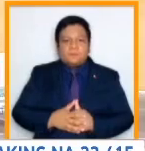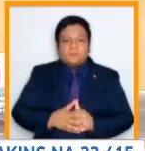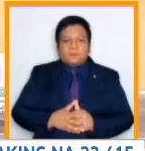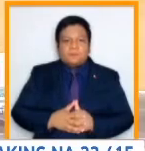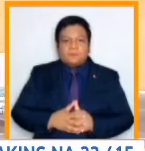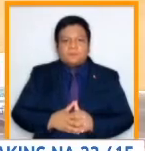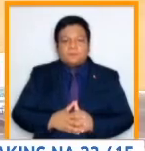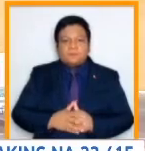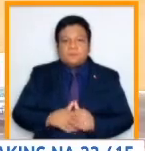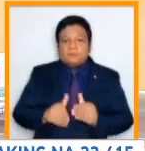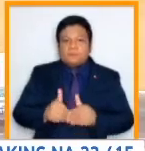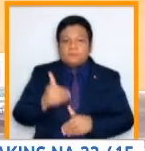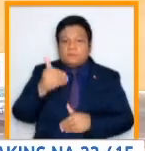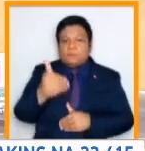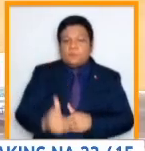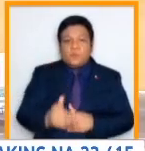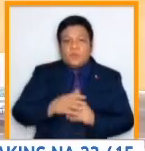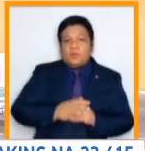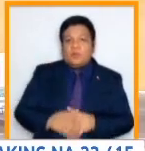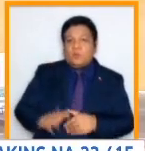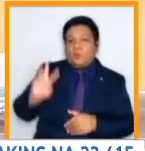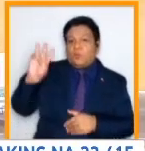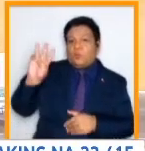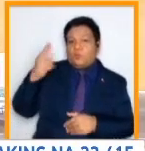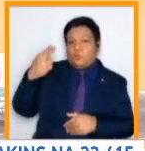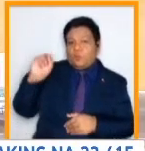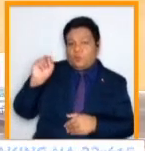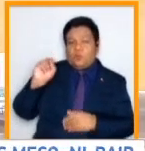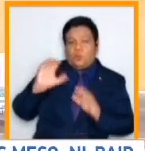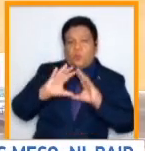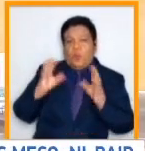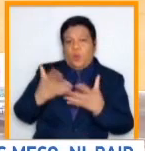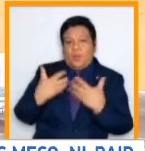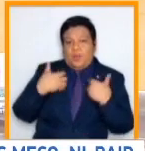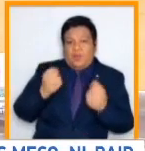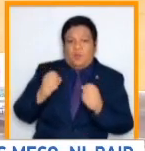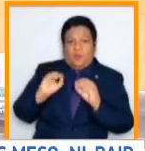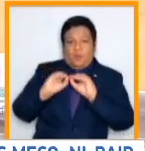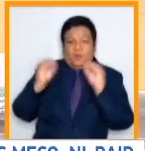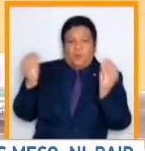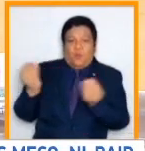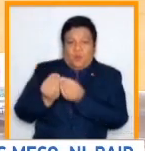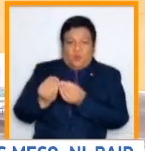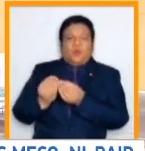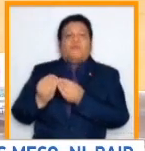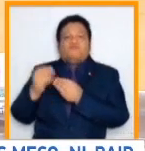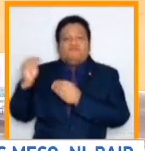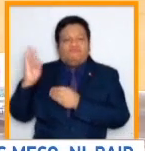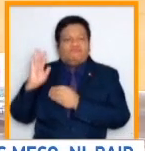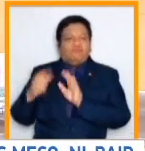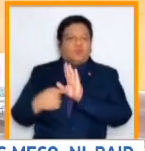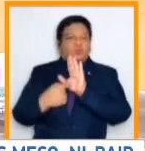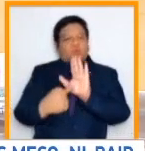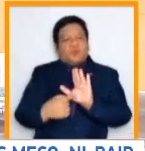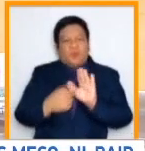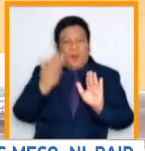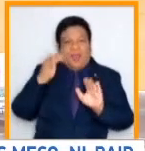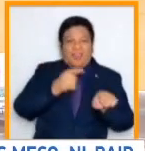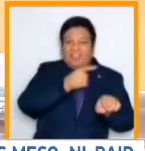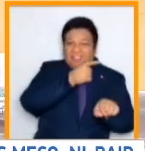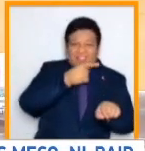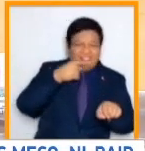Ang fire ng World Health Organization ang naging depensa ng Malacañang sa puna ni Vice President Lenny Robredo na tila walang kumukumpas sa